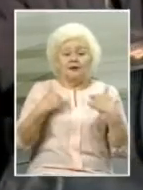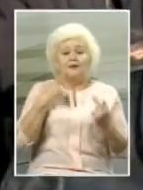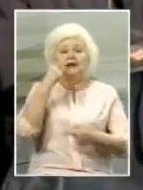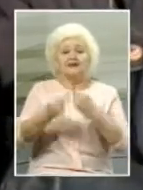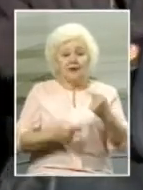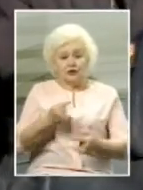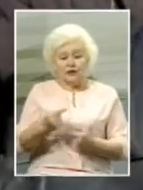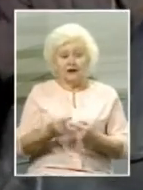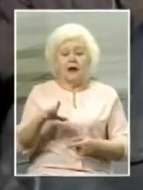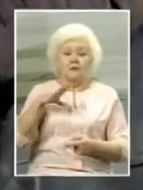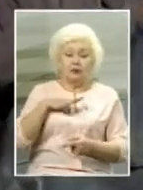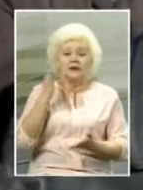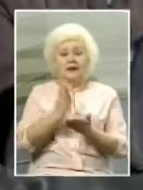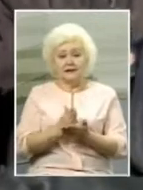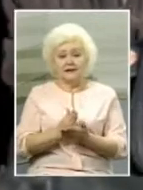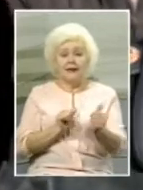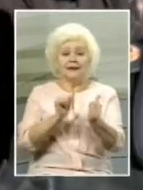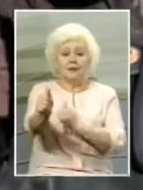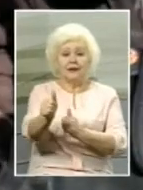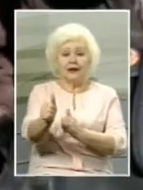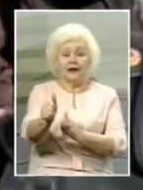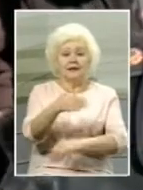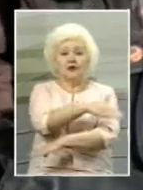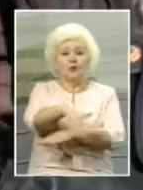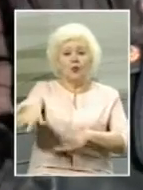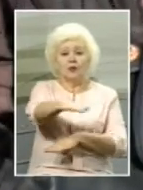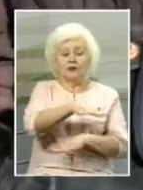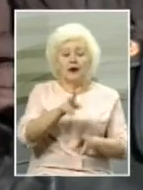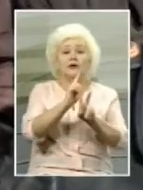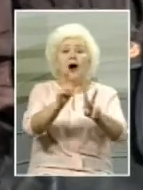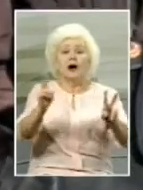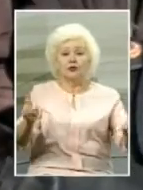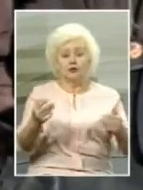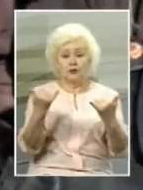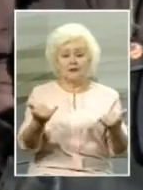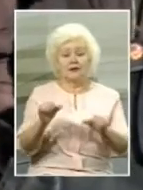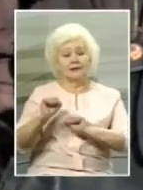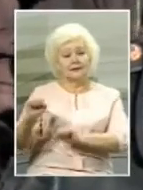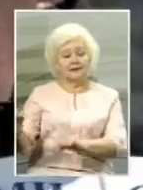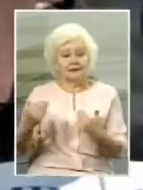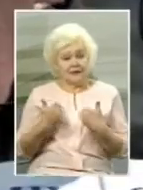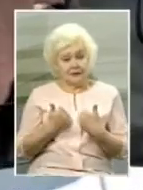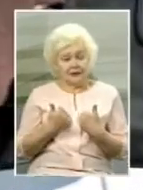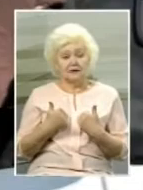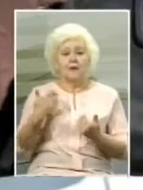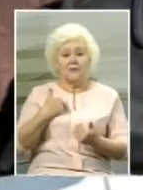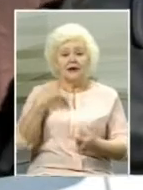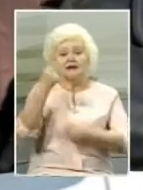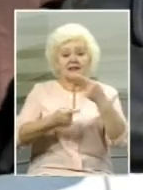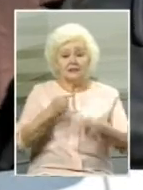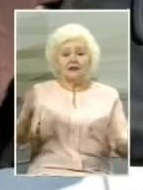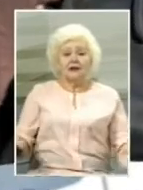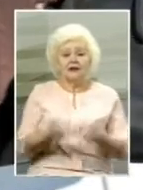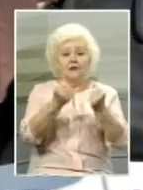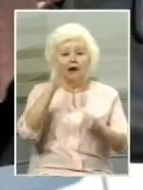завжди були і є на передньому краї. А хто зараз захистить нас? Ми завжди рятували